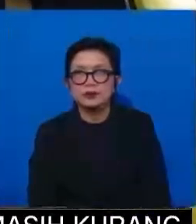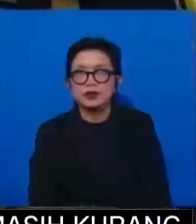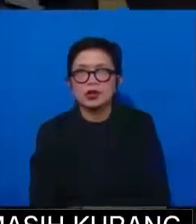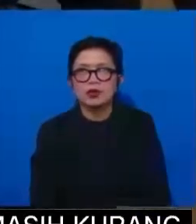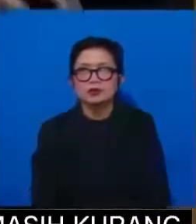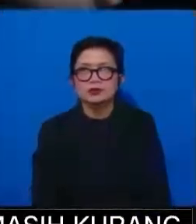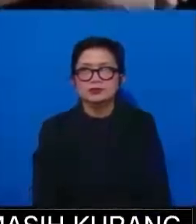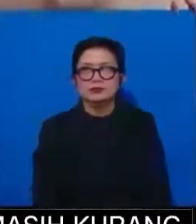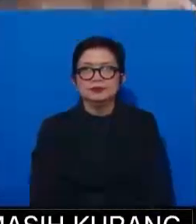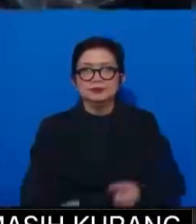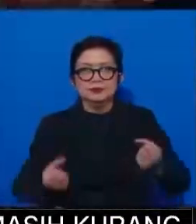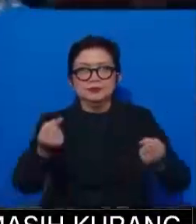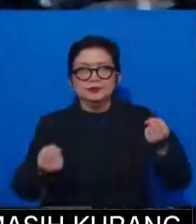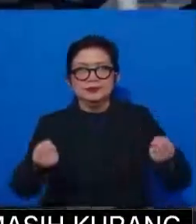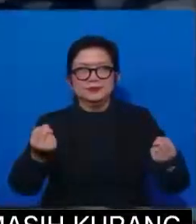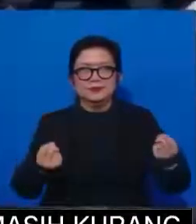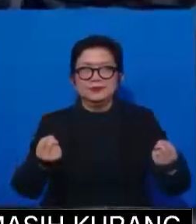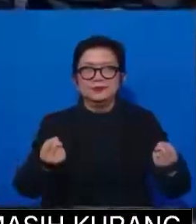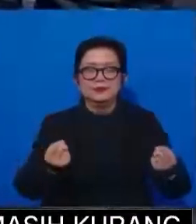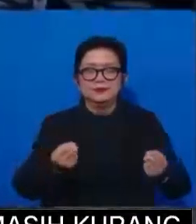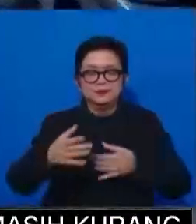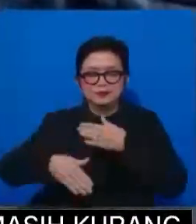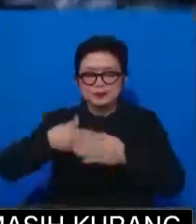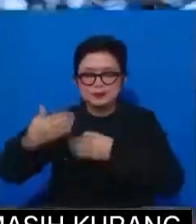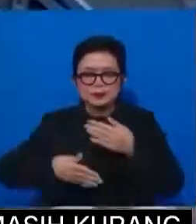Wah, ini setelah melalui proses panjang,